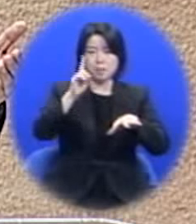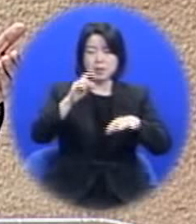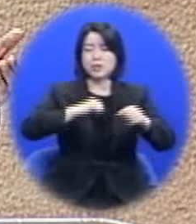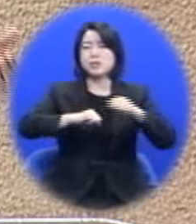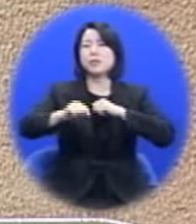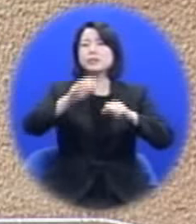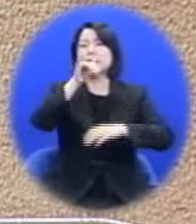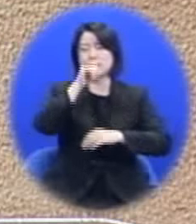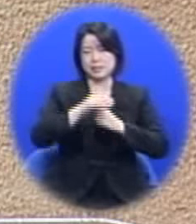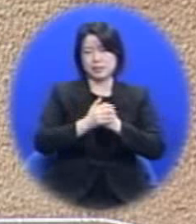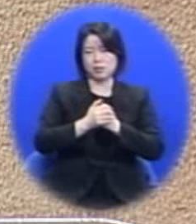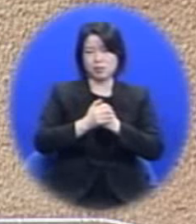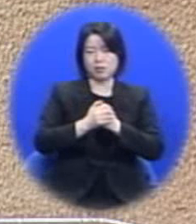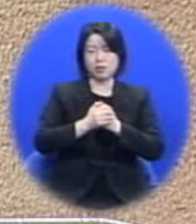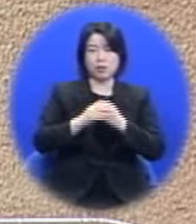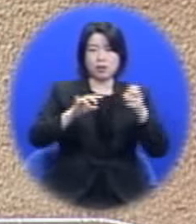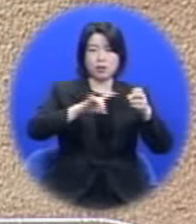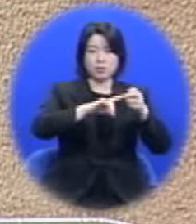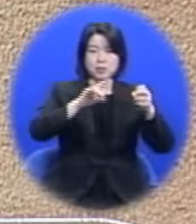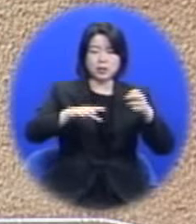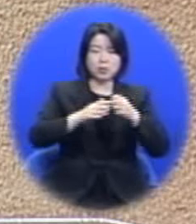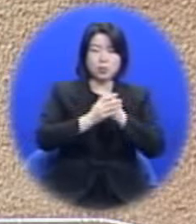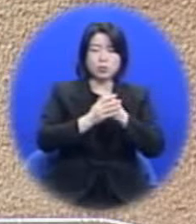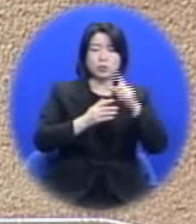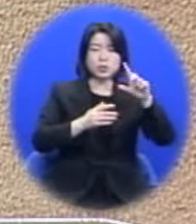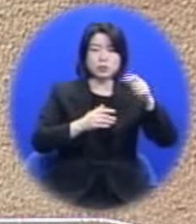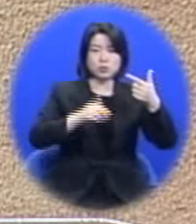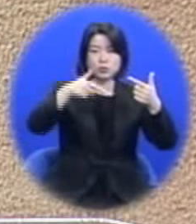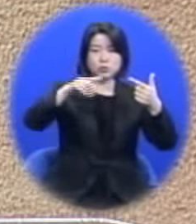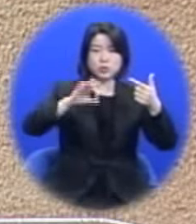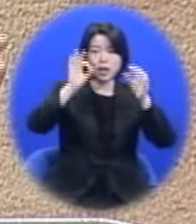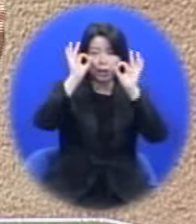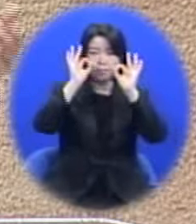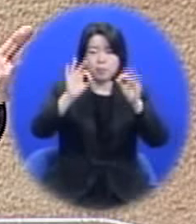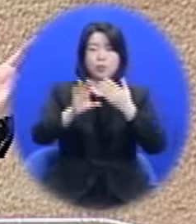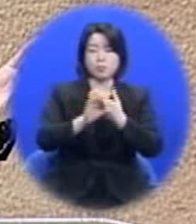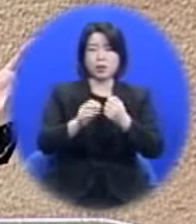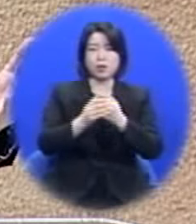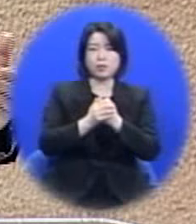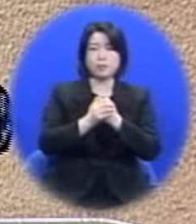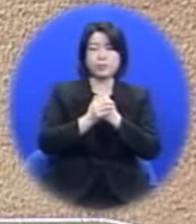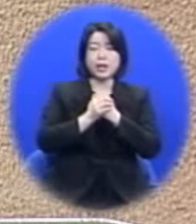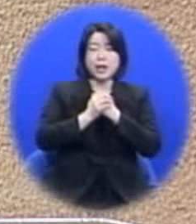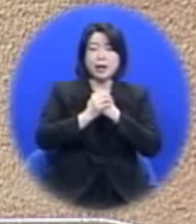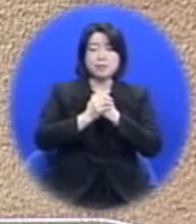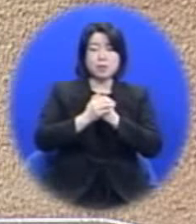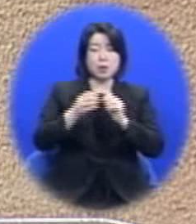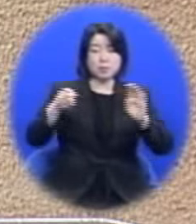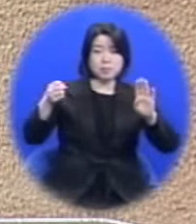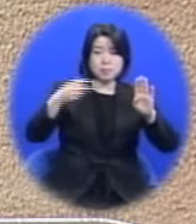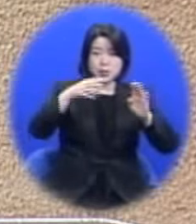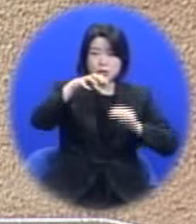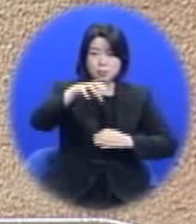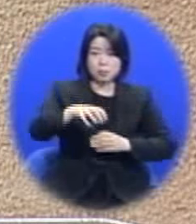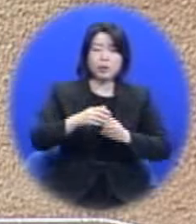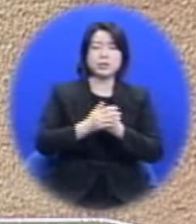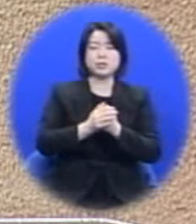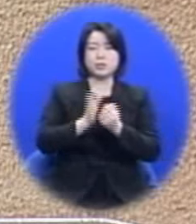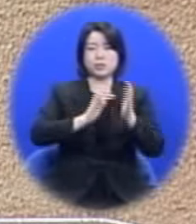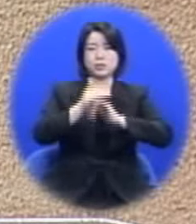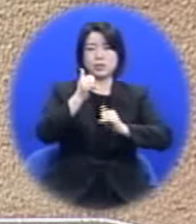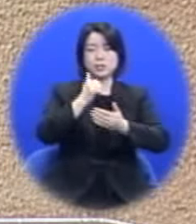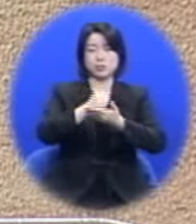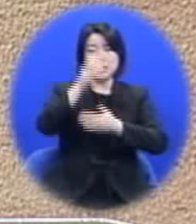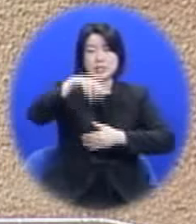역사했었어요. 마태복음 16장에 보면 예수님이 가해사의 빌립보에서 예수님이 이제 십자가에